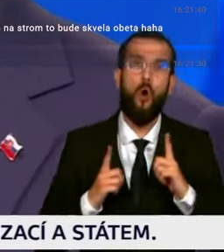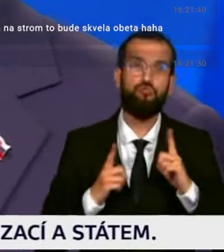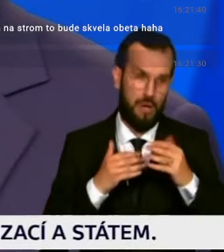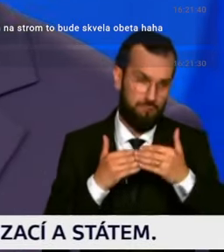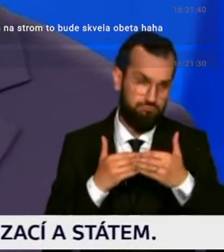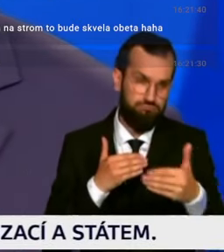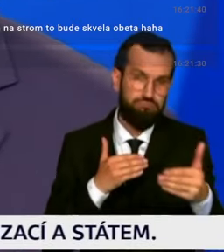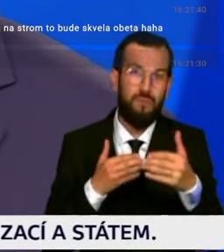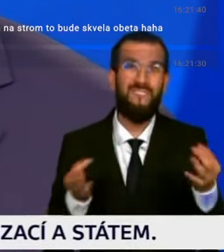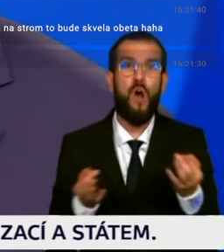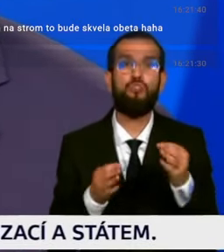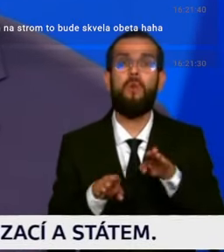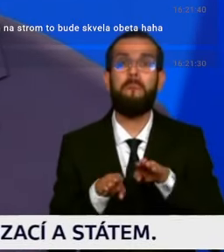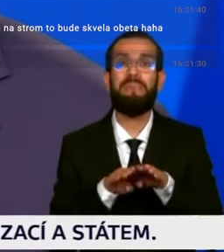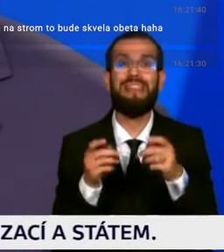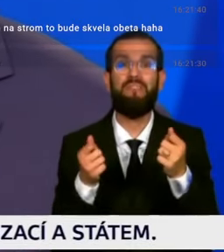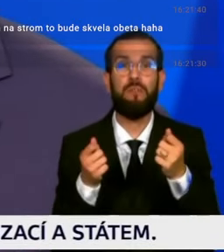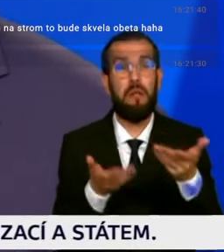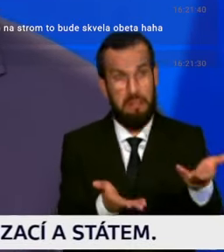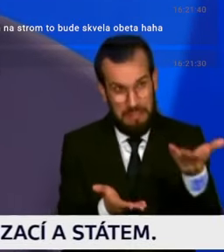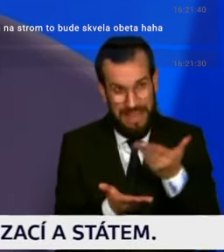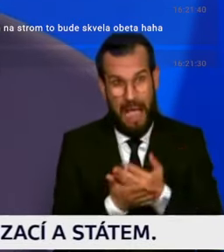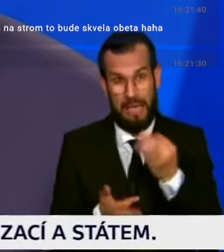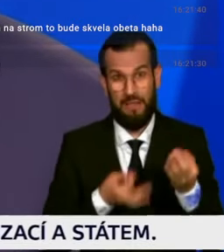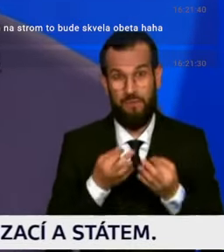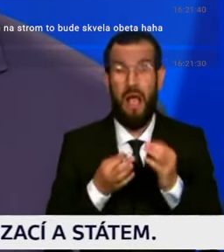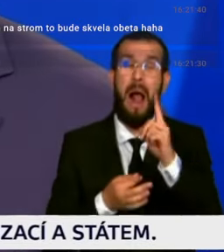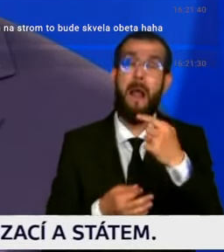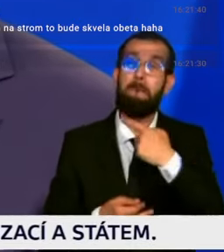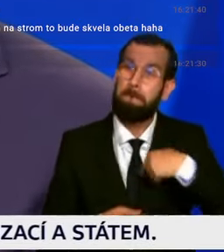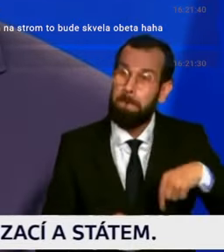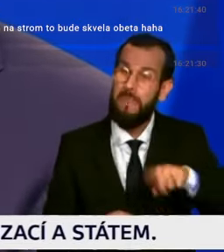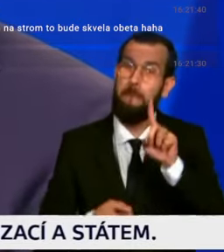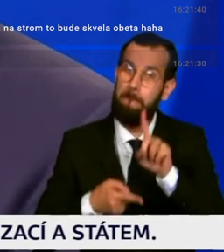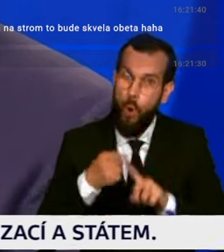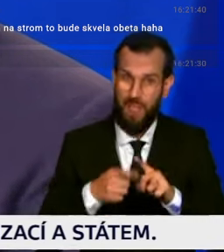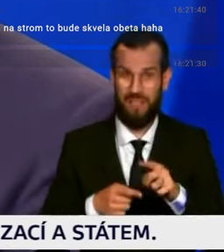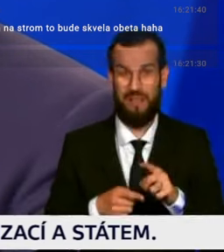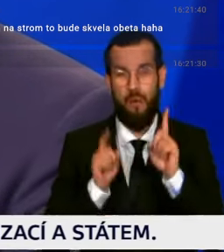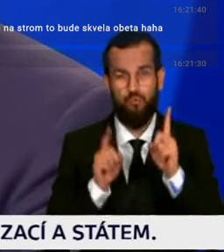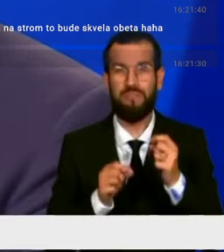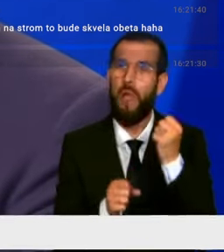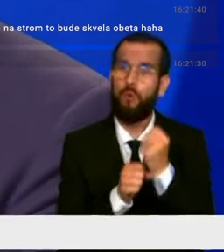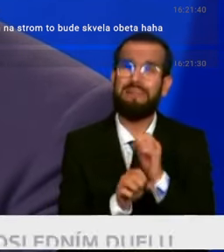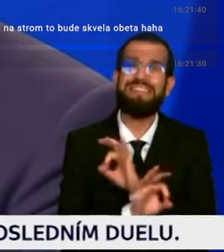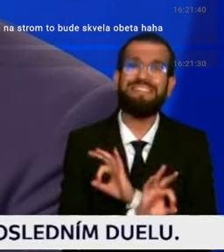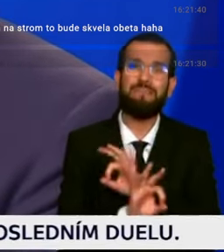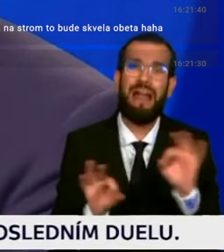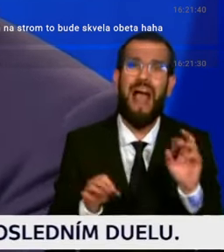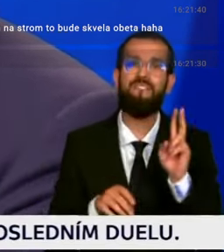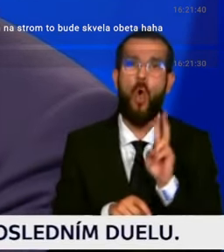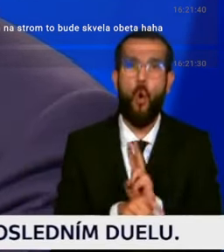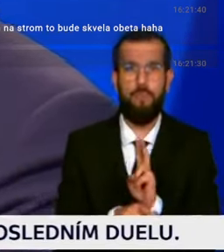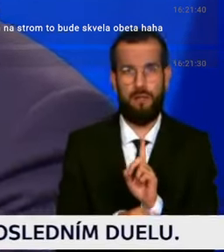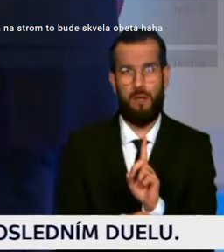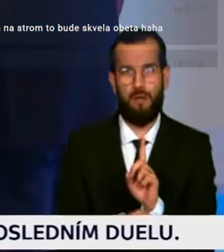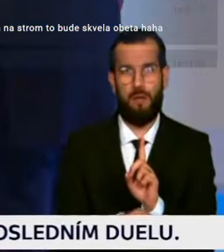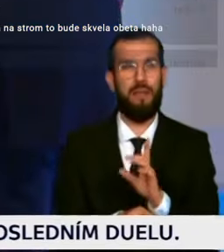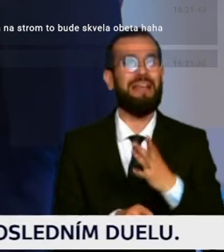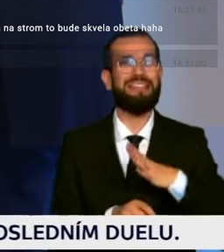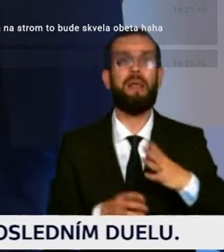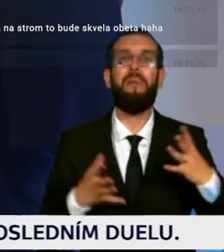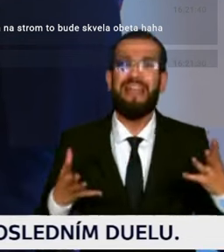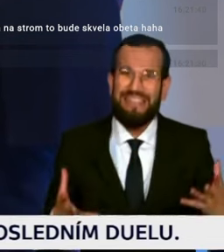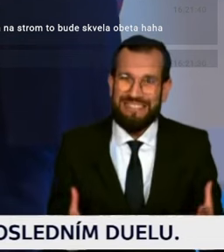tých týždňoch niečím minister financií príde ale už bude na nás v politikoch aby sme namiešali taký správny mix tých opatrení aby sme zachránili a